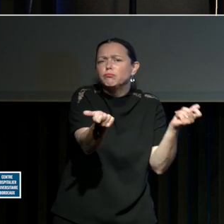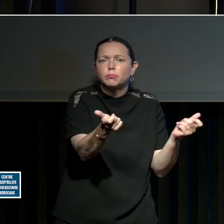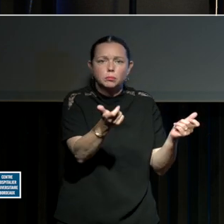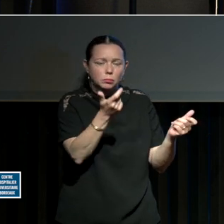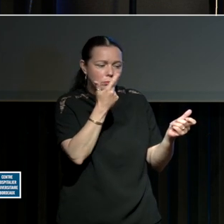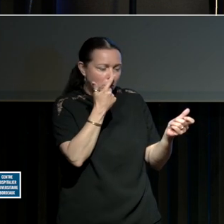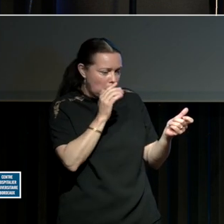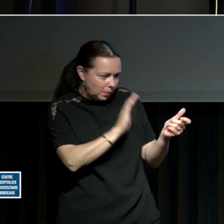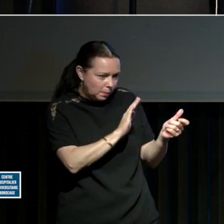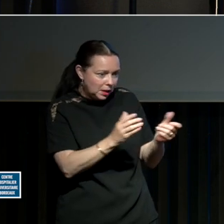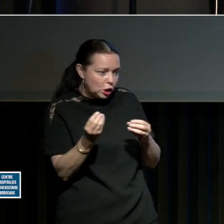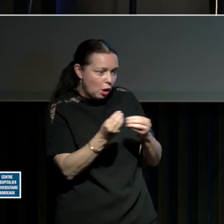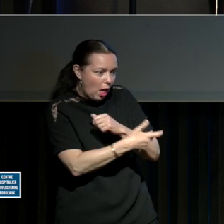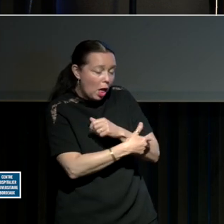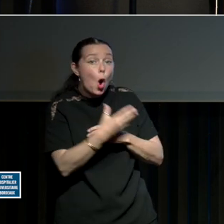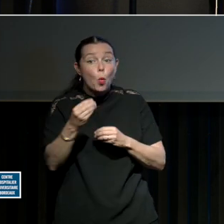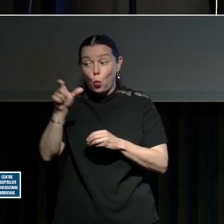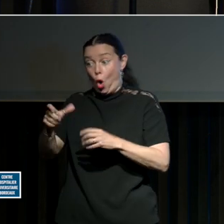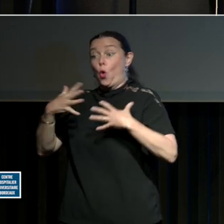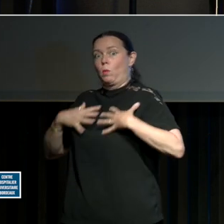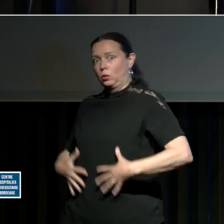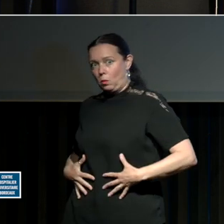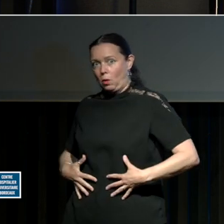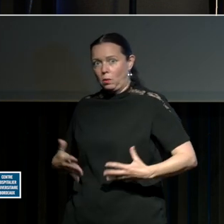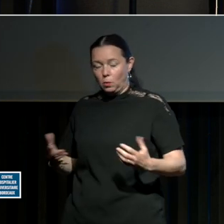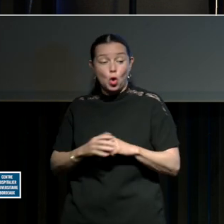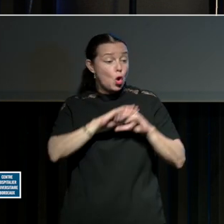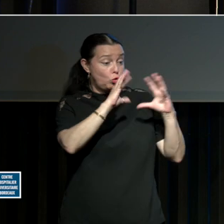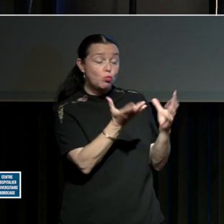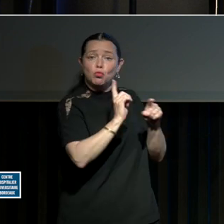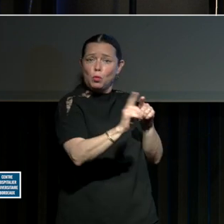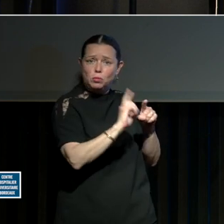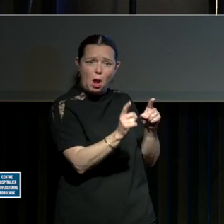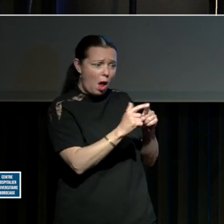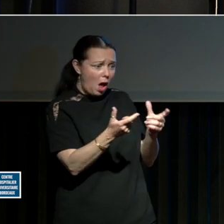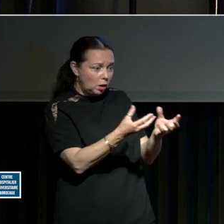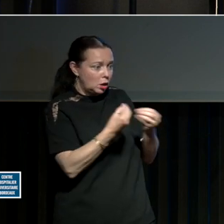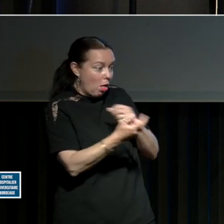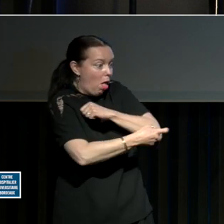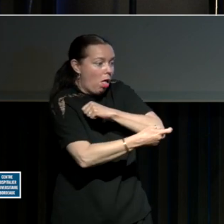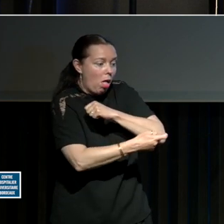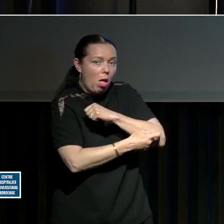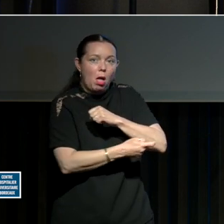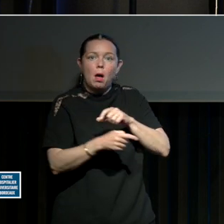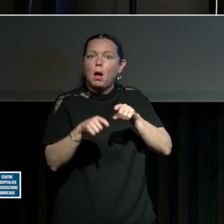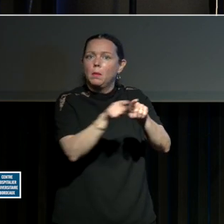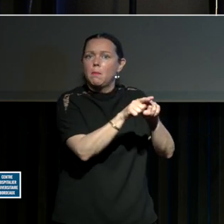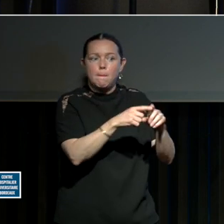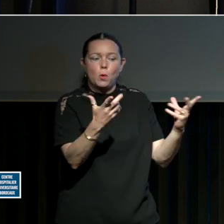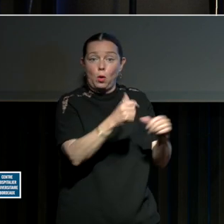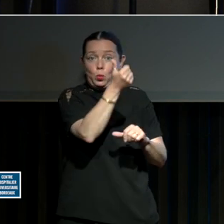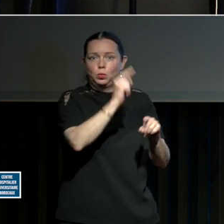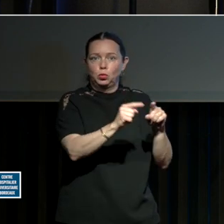comportement, en fait, tous les objets addictifs vont avoir en commun la capacité